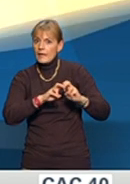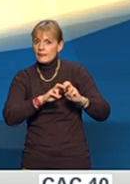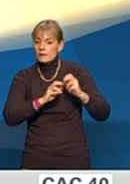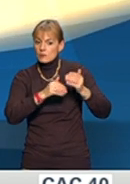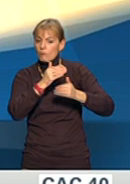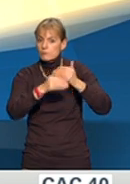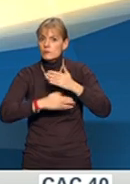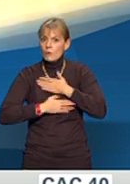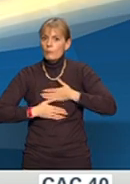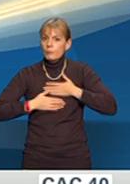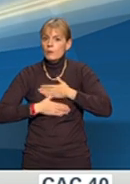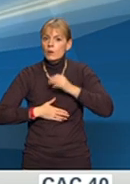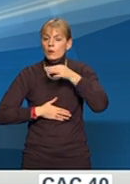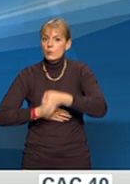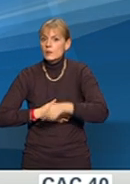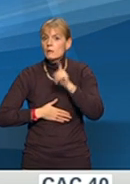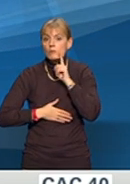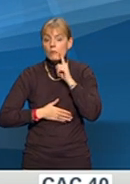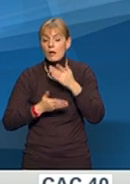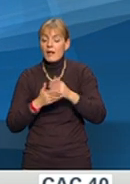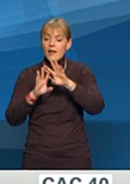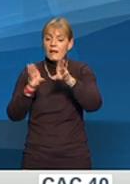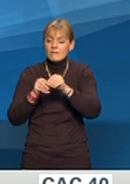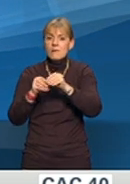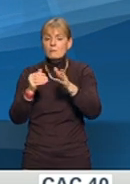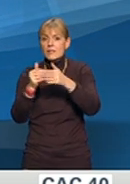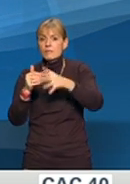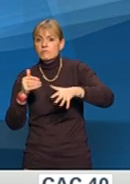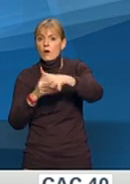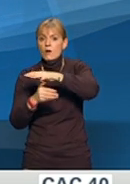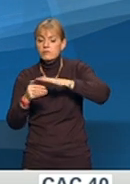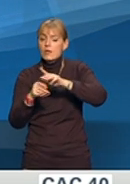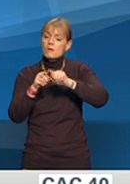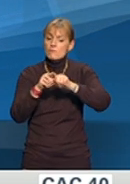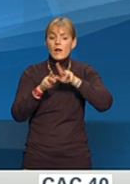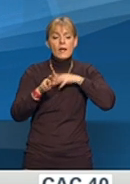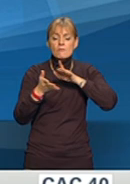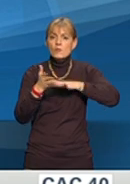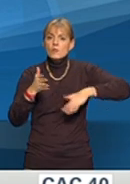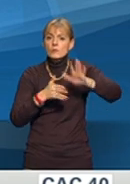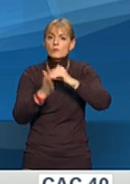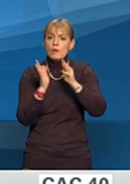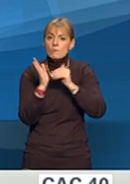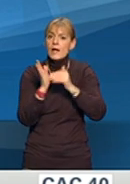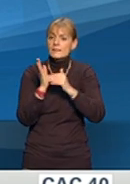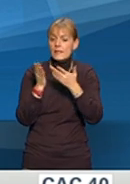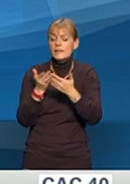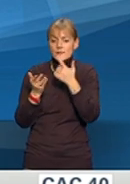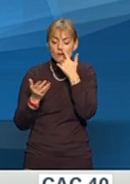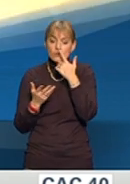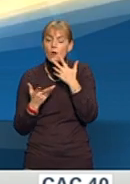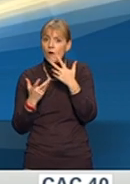avancer, puisque à la fois la famille, les proches et aussi le barreau de Marseille est très attentif à ce que cette